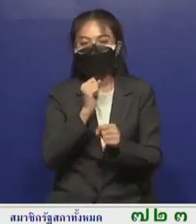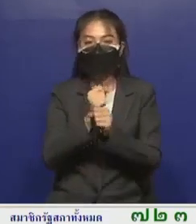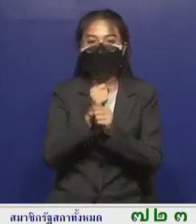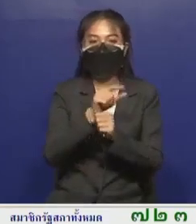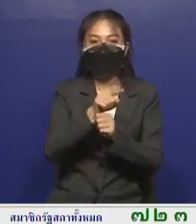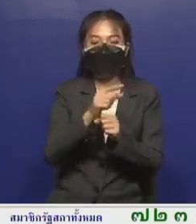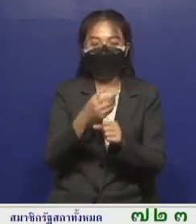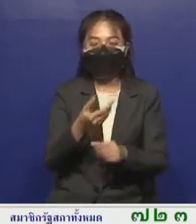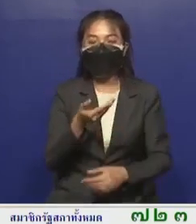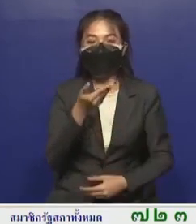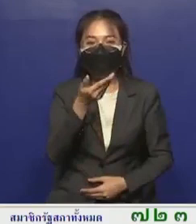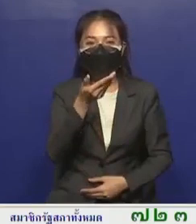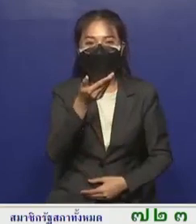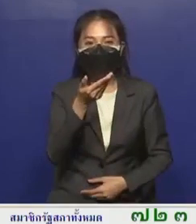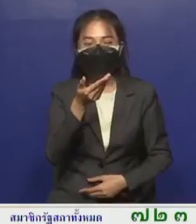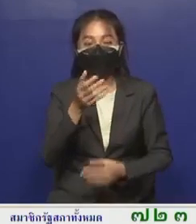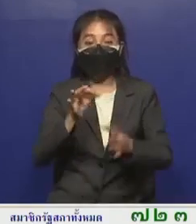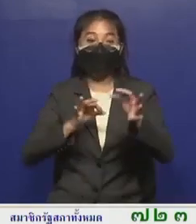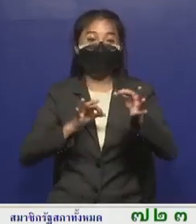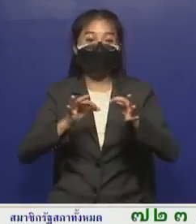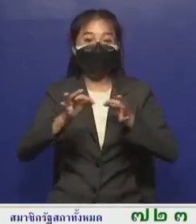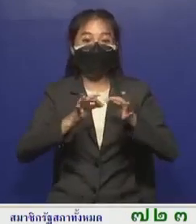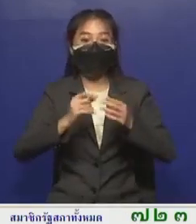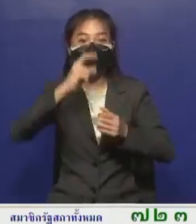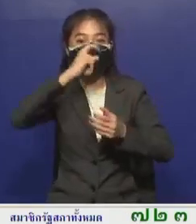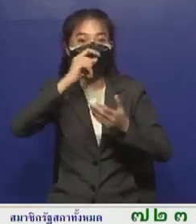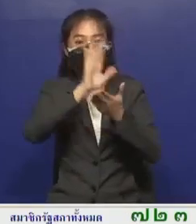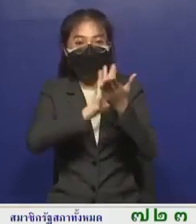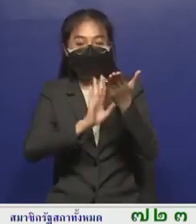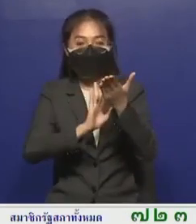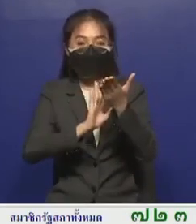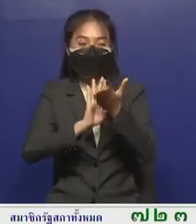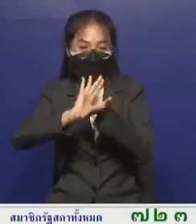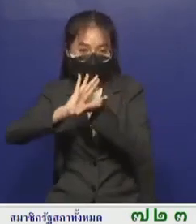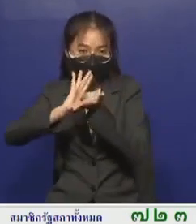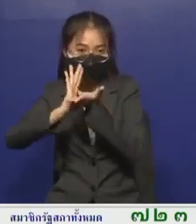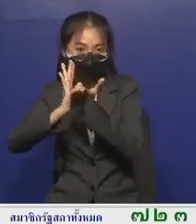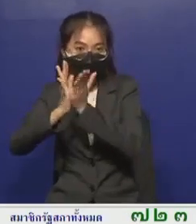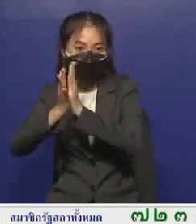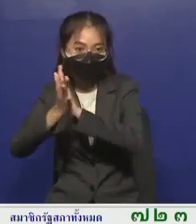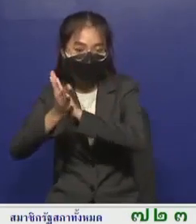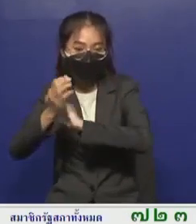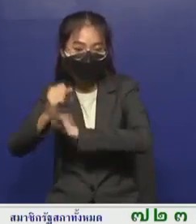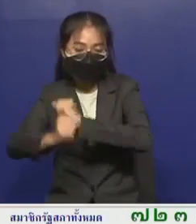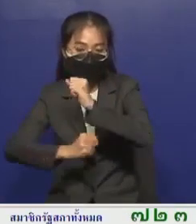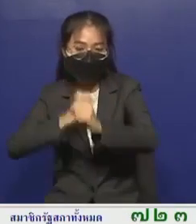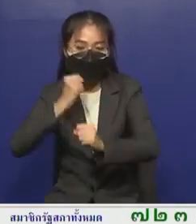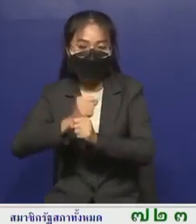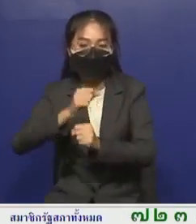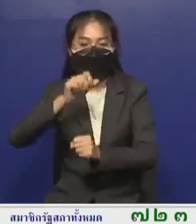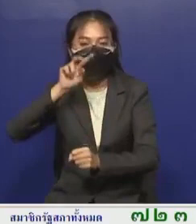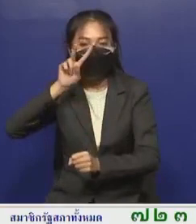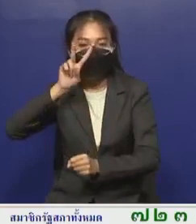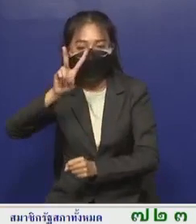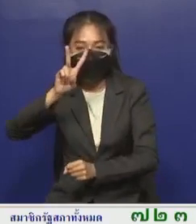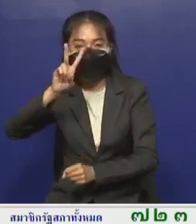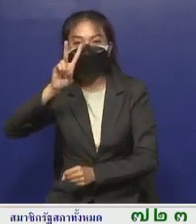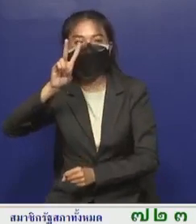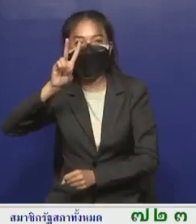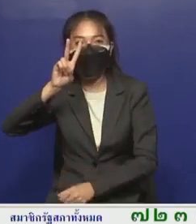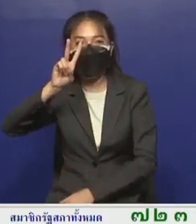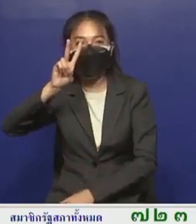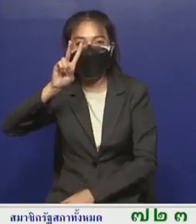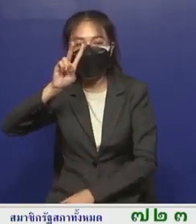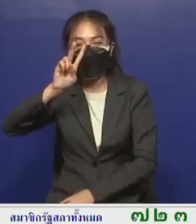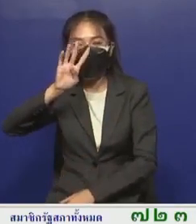ประเทศไทยนั้นตั้งแต่เราเปลี่ยนแปลงการปกครองในปี 2475มาเราไม่ได้มีสภาคู่มาโดยตลอด